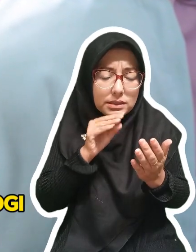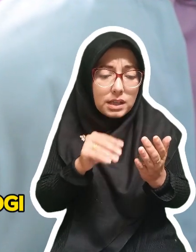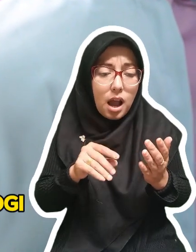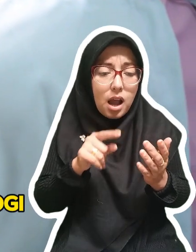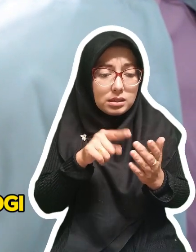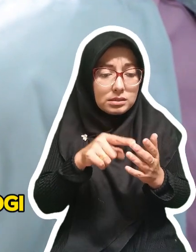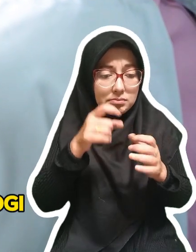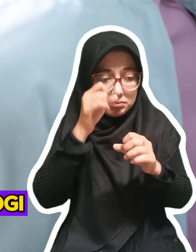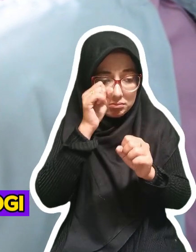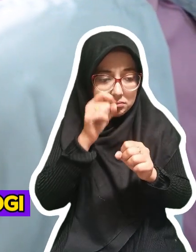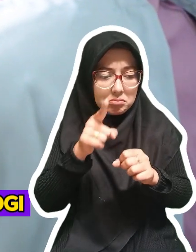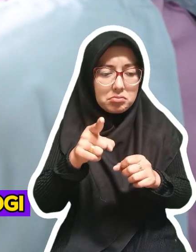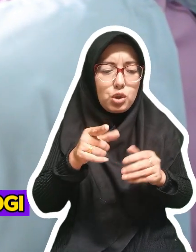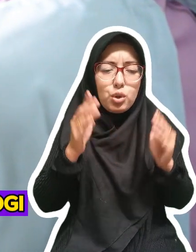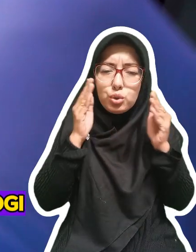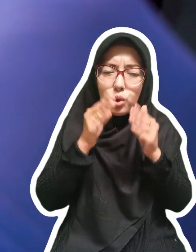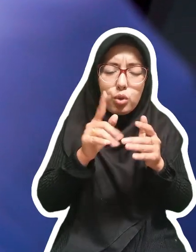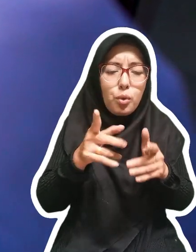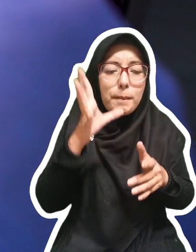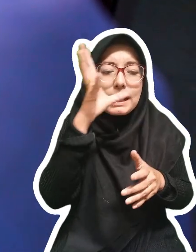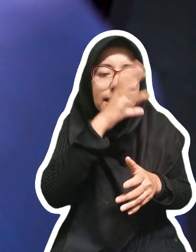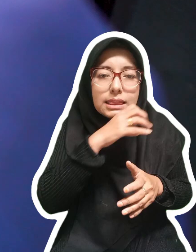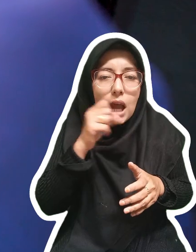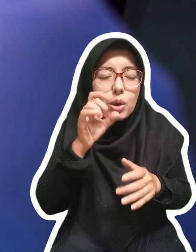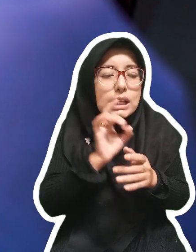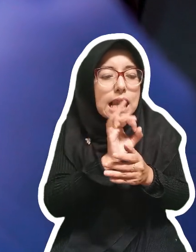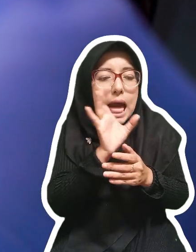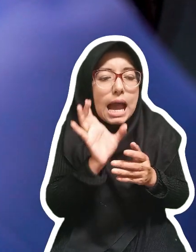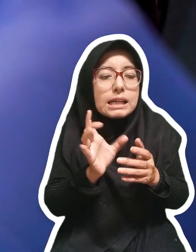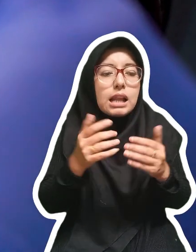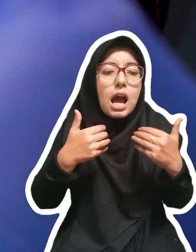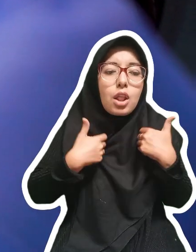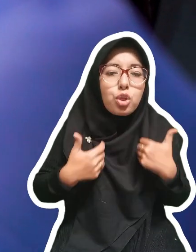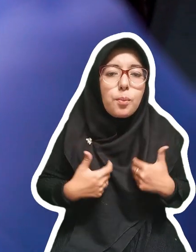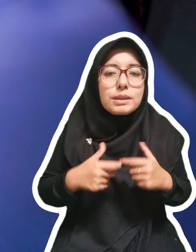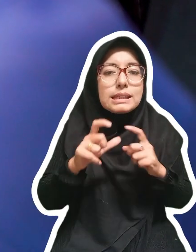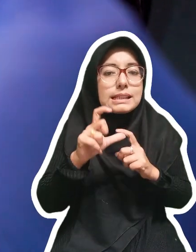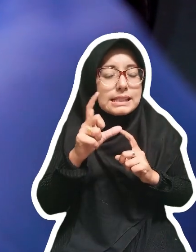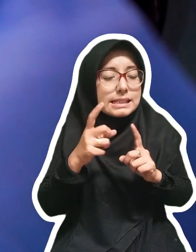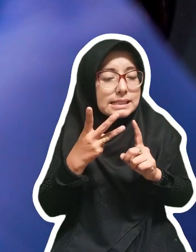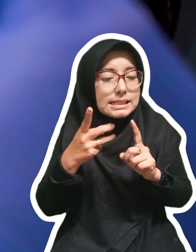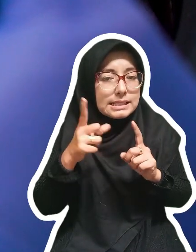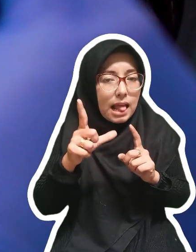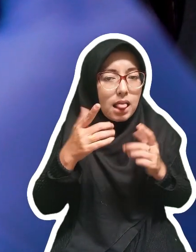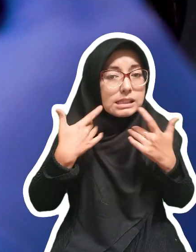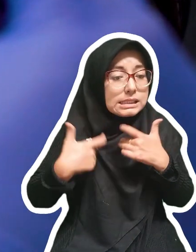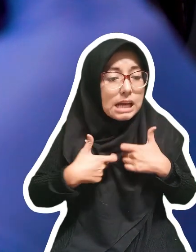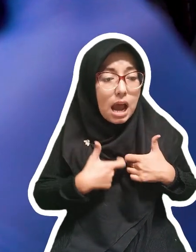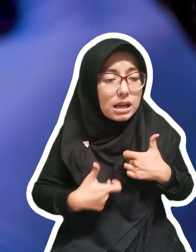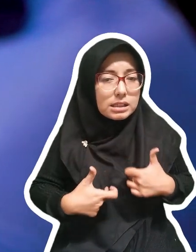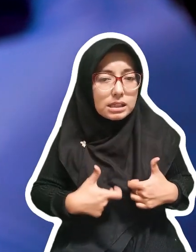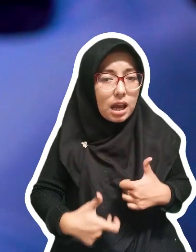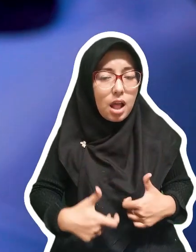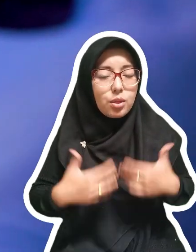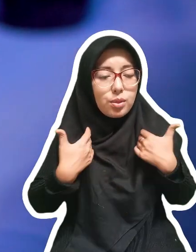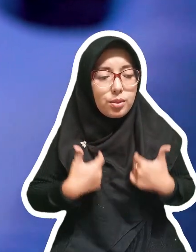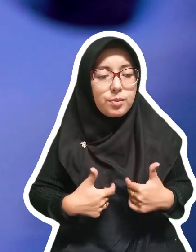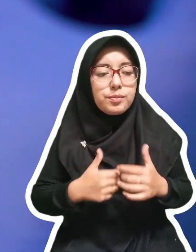Pembuatan dan pembacaan slide histopatologi bertujuan untuk mengetahui kelainan anatomi sel atau jaringan tubuh hewan.